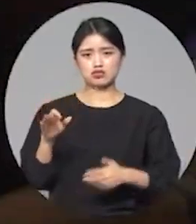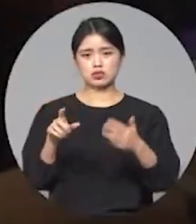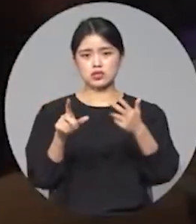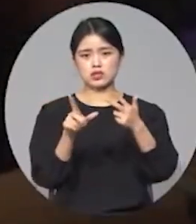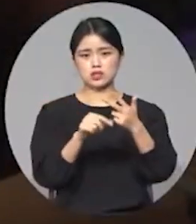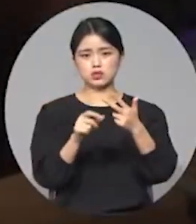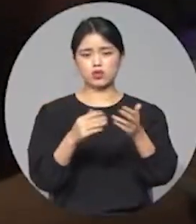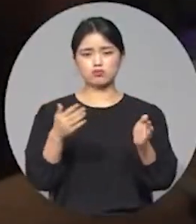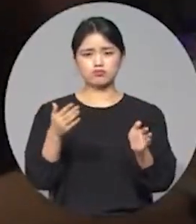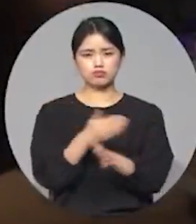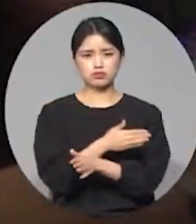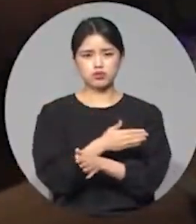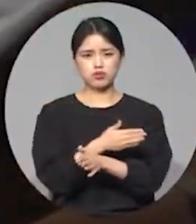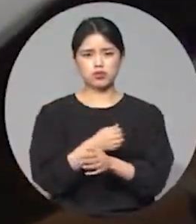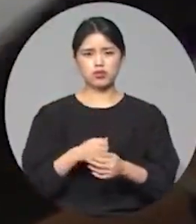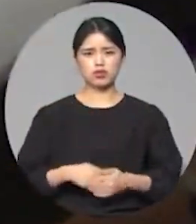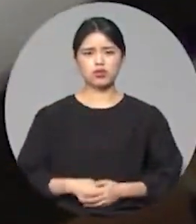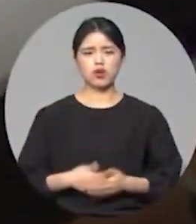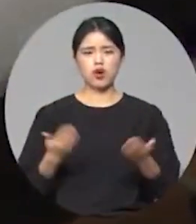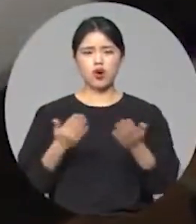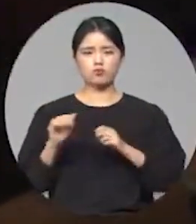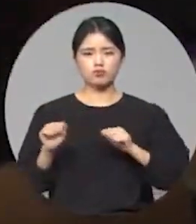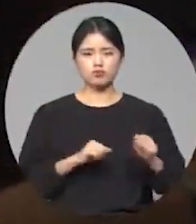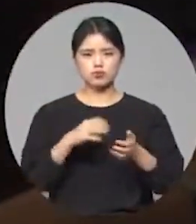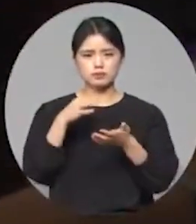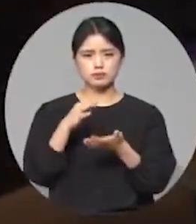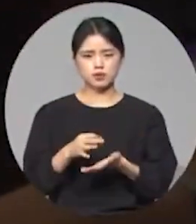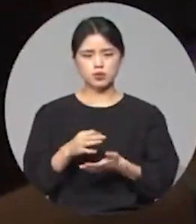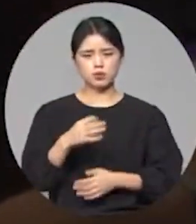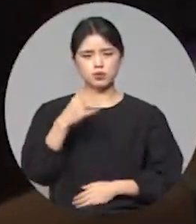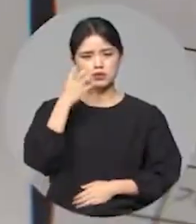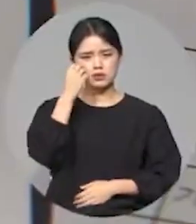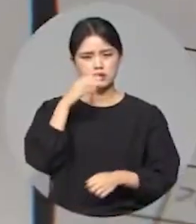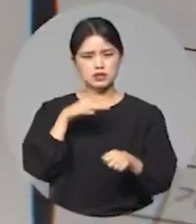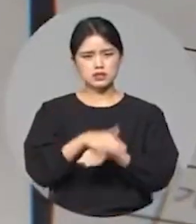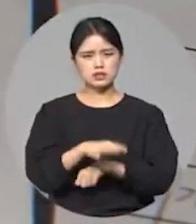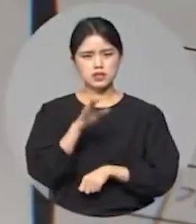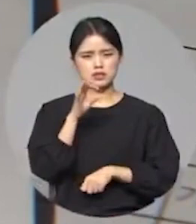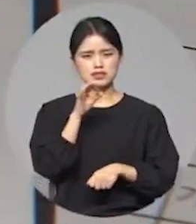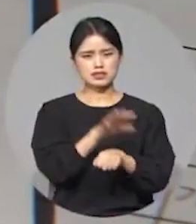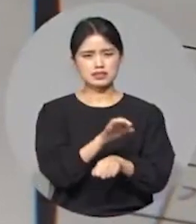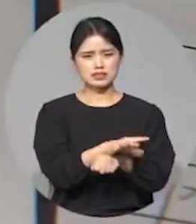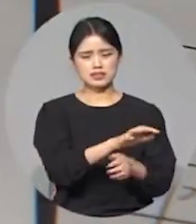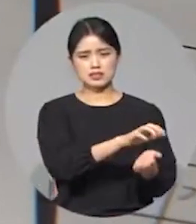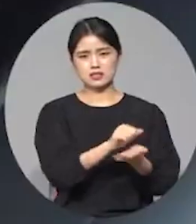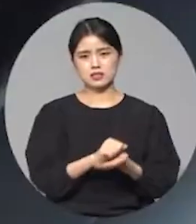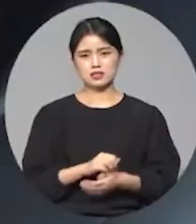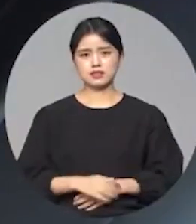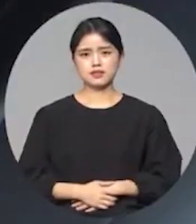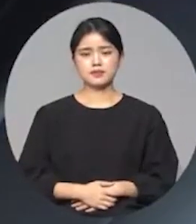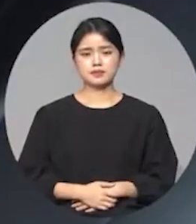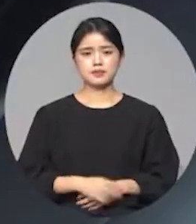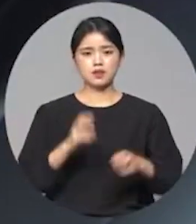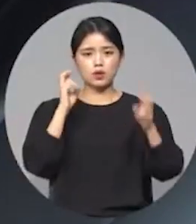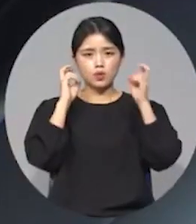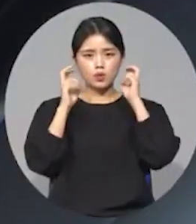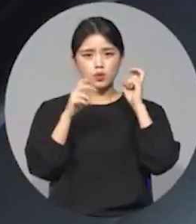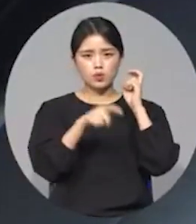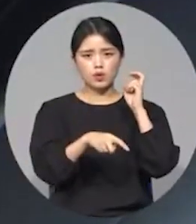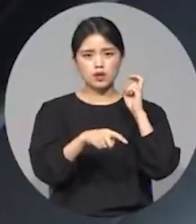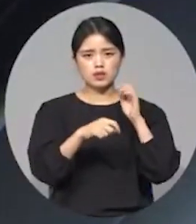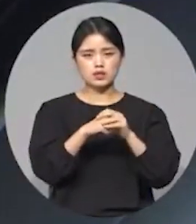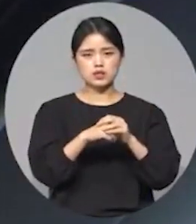7월부터 짜맞춘 듯 군수 업무 추진비로 이상한 형태의 구매가 시작된 겁니다. 회사의 실체를